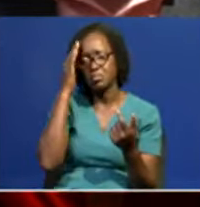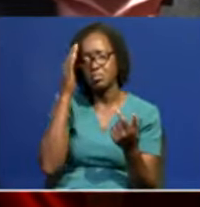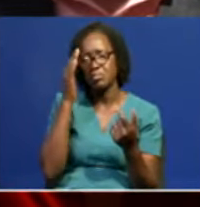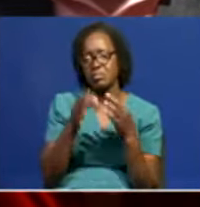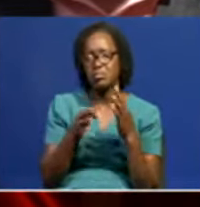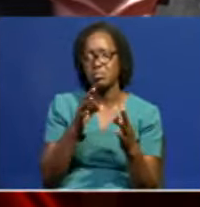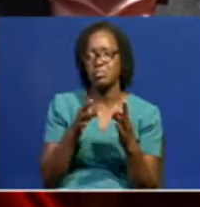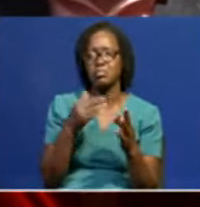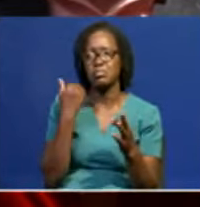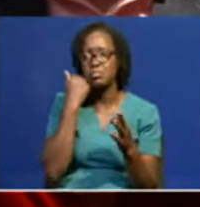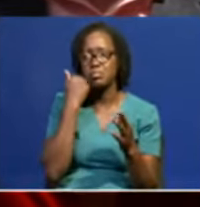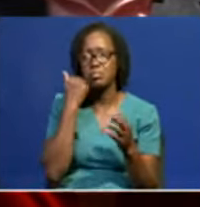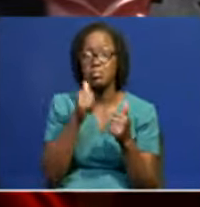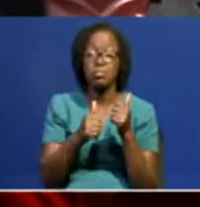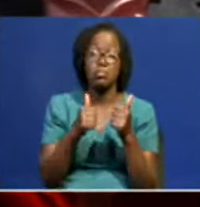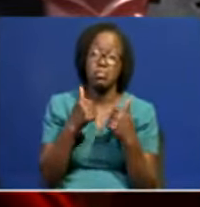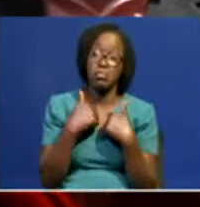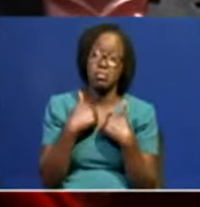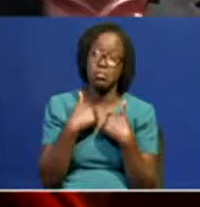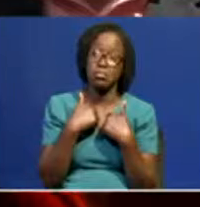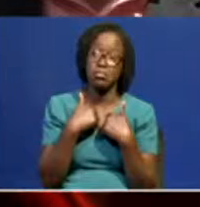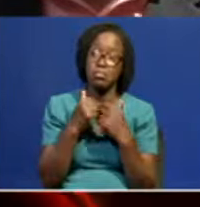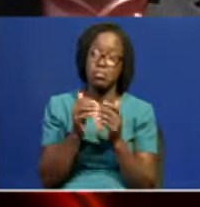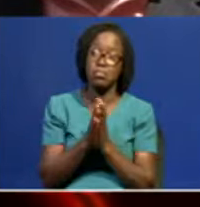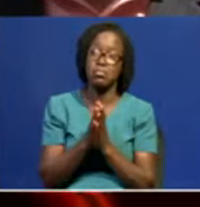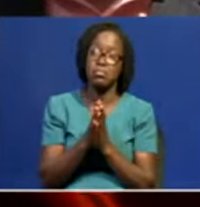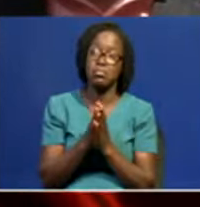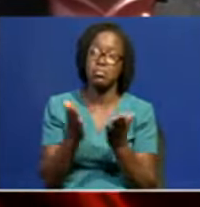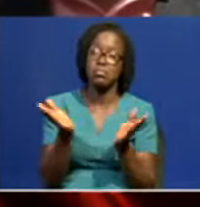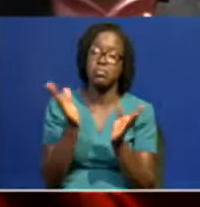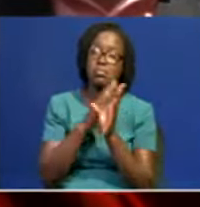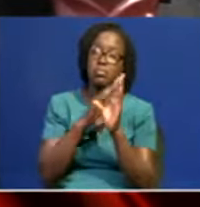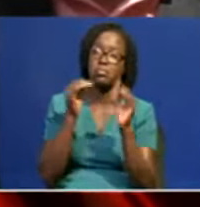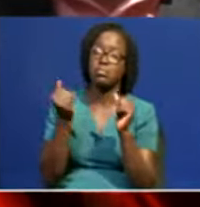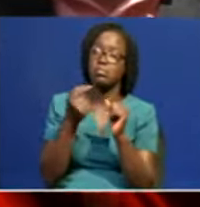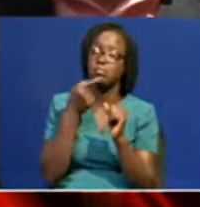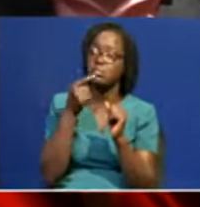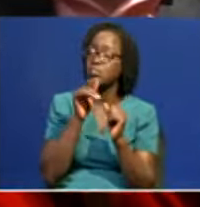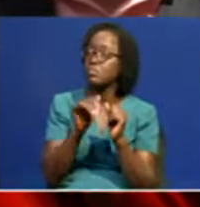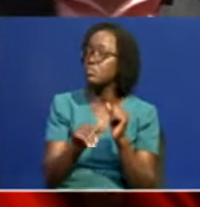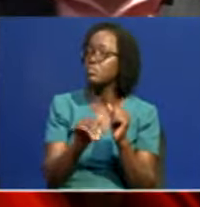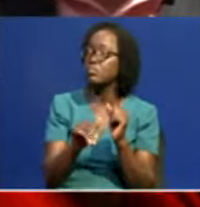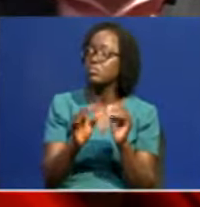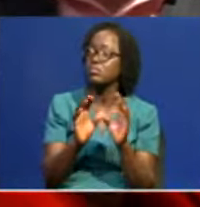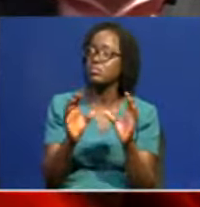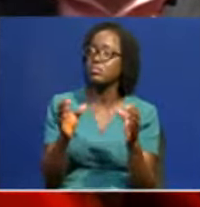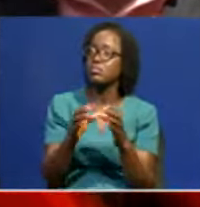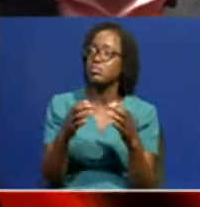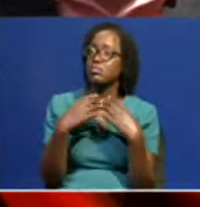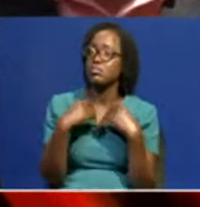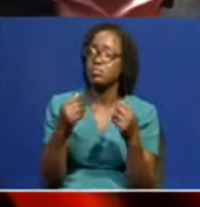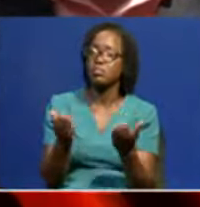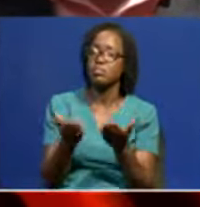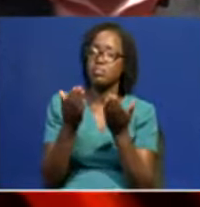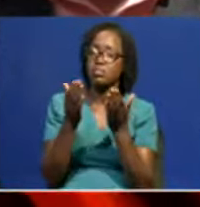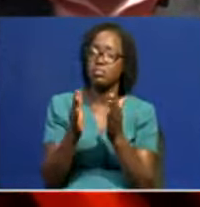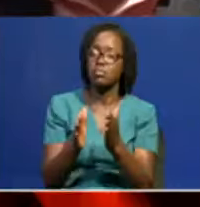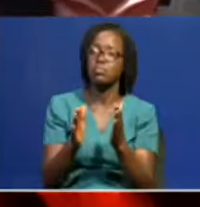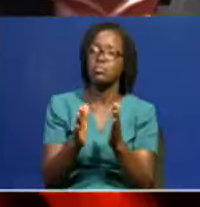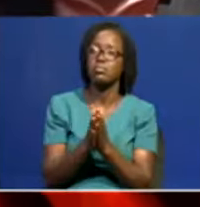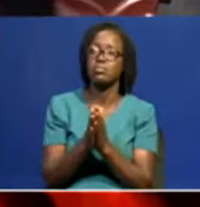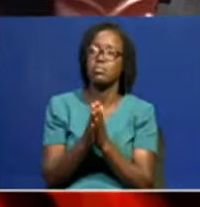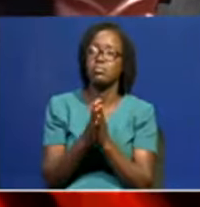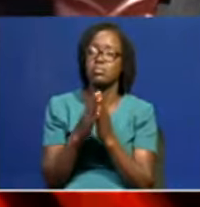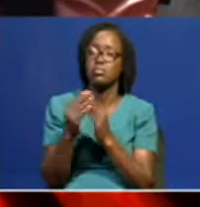na maradhi gani, na ndio hiyo rais amesema kwamba community health promoters wanafaa